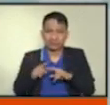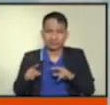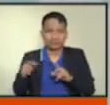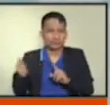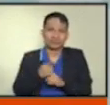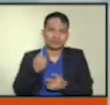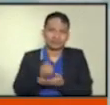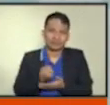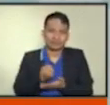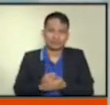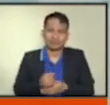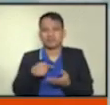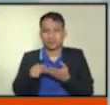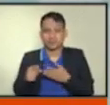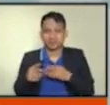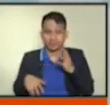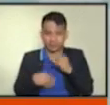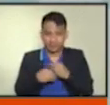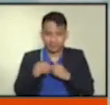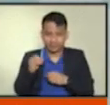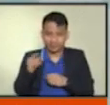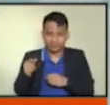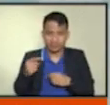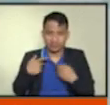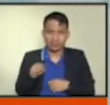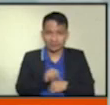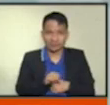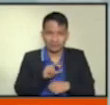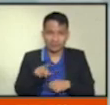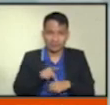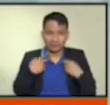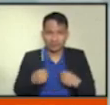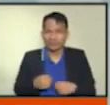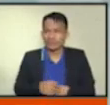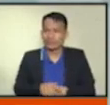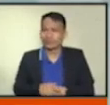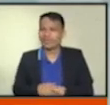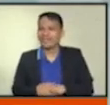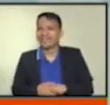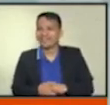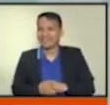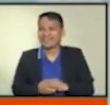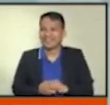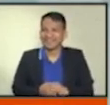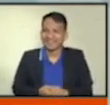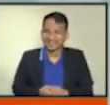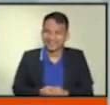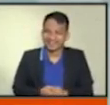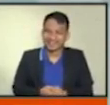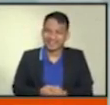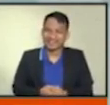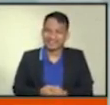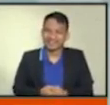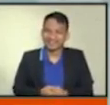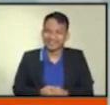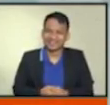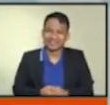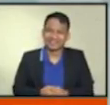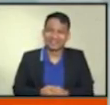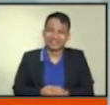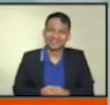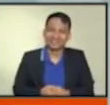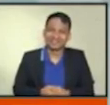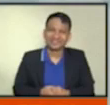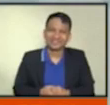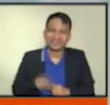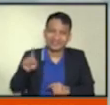inaapi ng kanyang amo? Hindi naman po. Meron ba siya SSS, Pilhalt, Pag-ibig? Meron po. Okay, kompleto siya sa benefits. Okay, tama naman yung pag-intigil niya